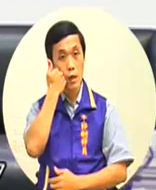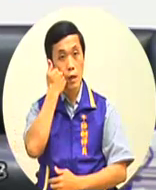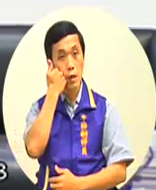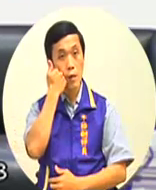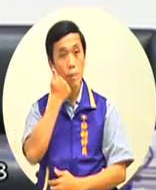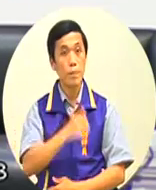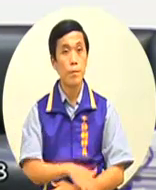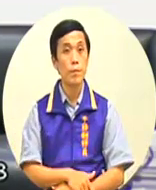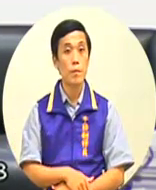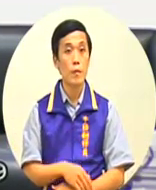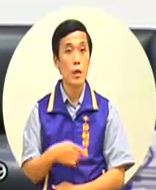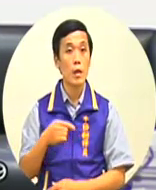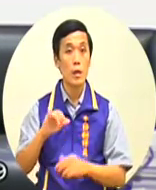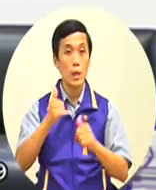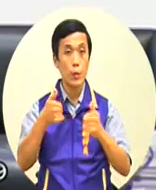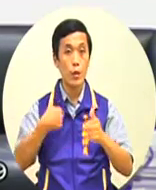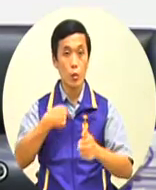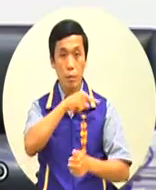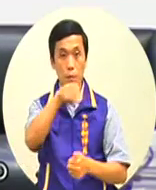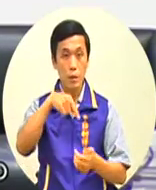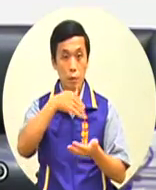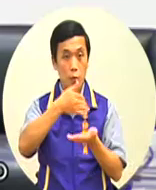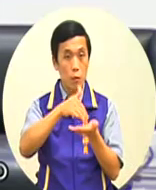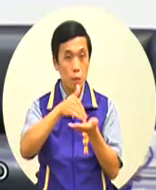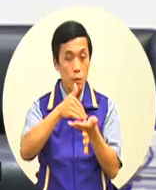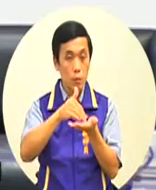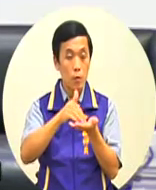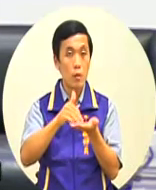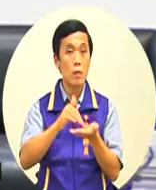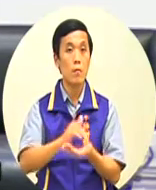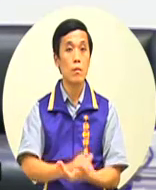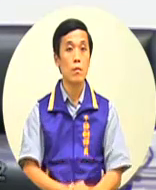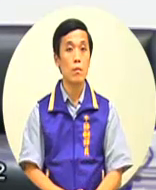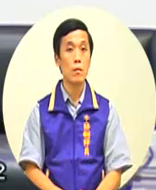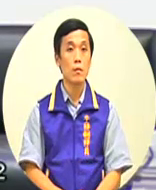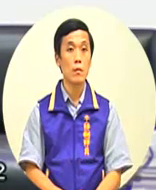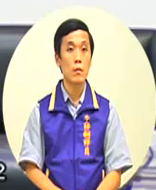议员，我们计算一下，减少之后变